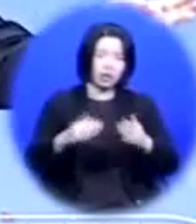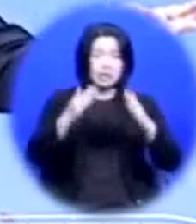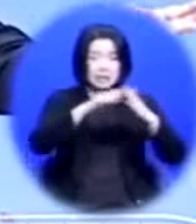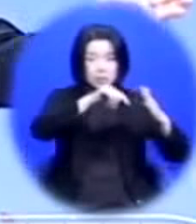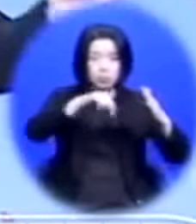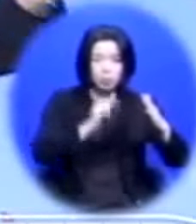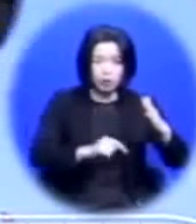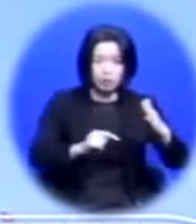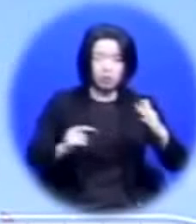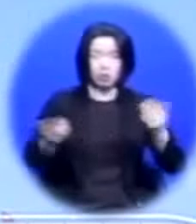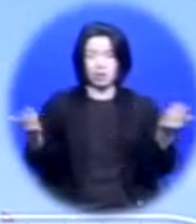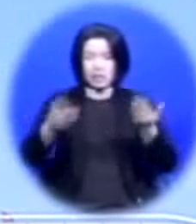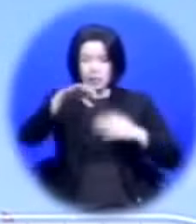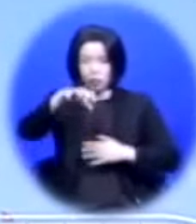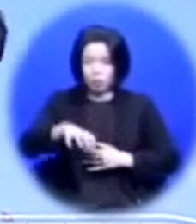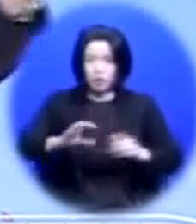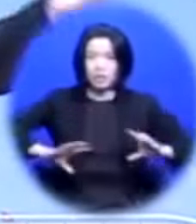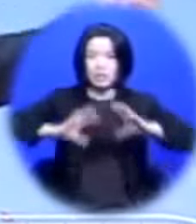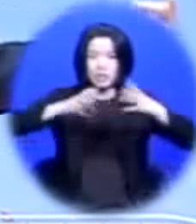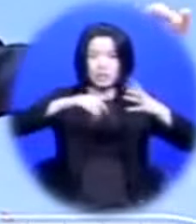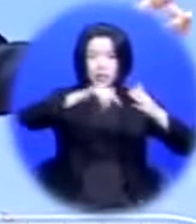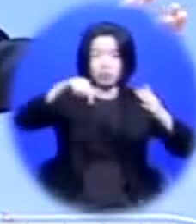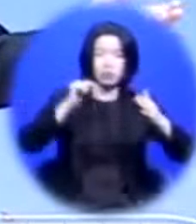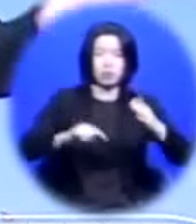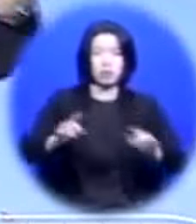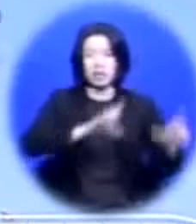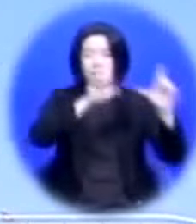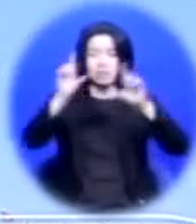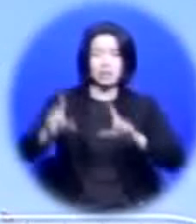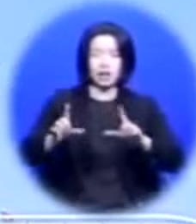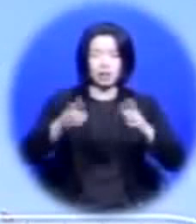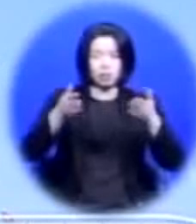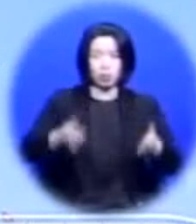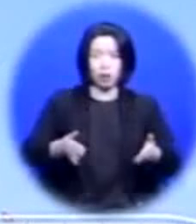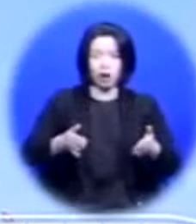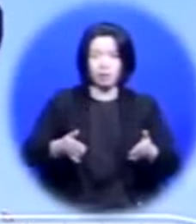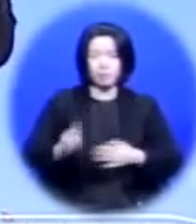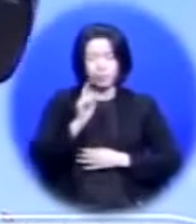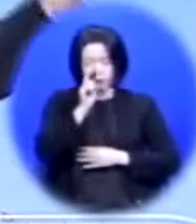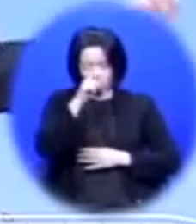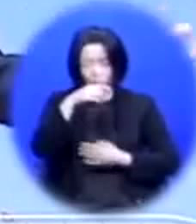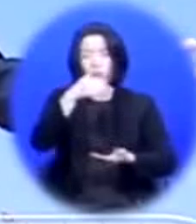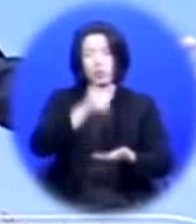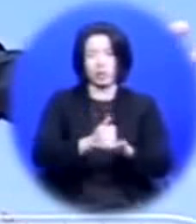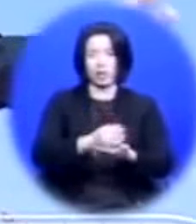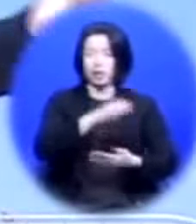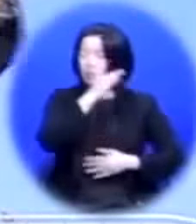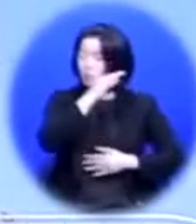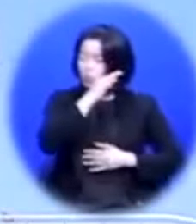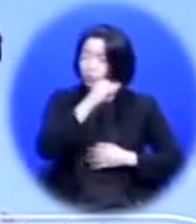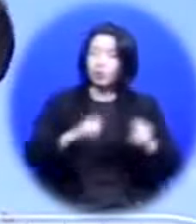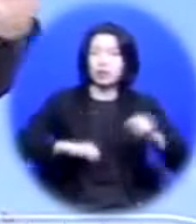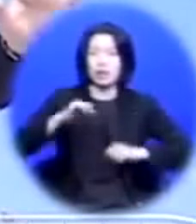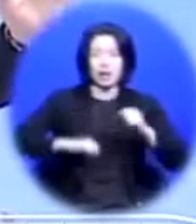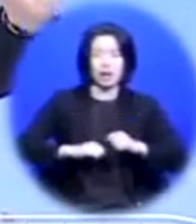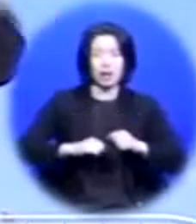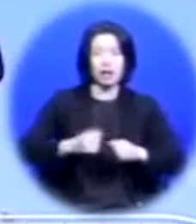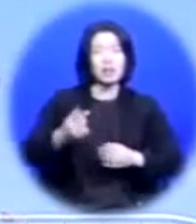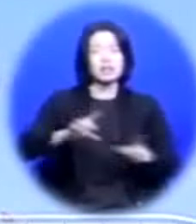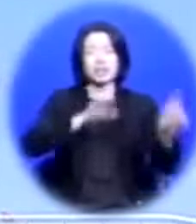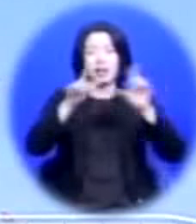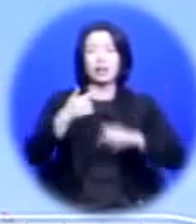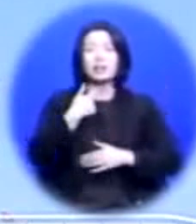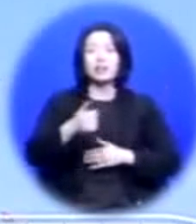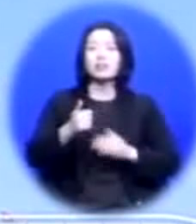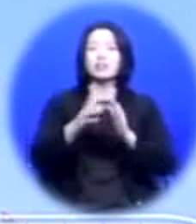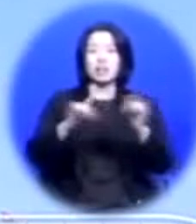직장에서 또 세상에서 이렇게 살면서 별의별 더러운 죄 부끄러운 짓을 하고 살았던 분도 있을